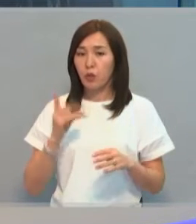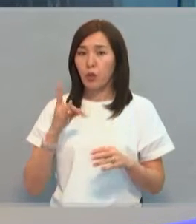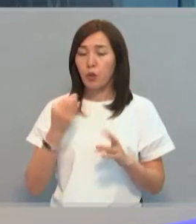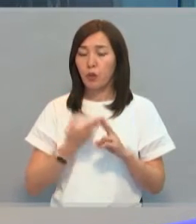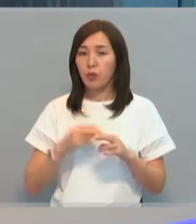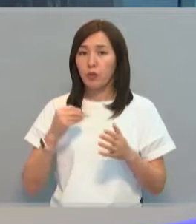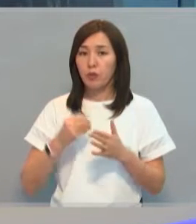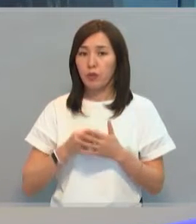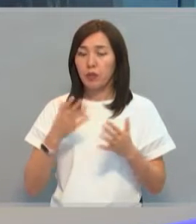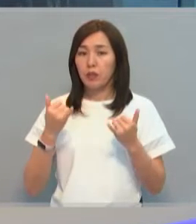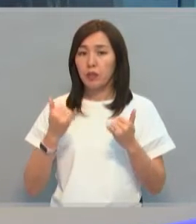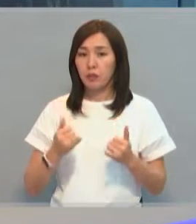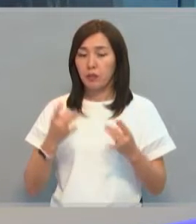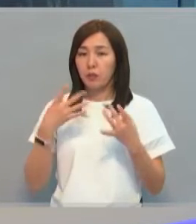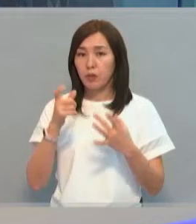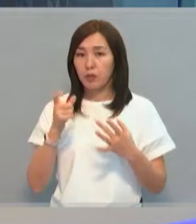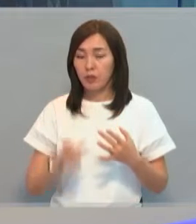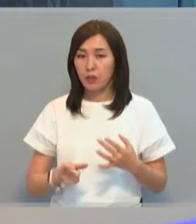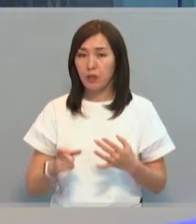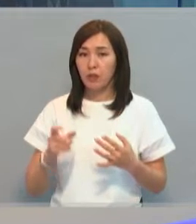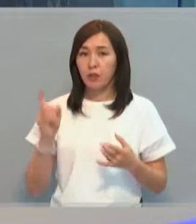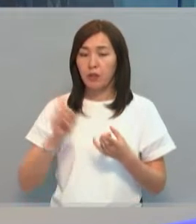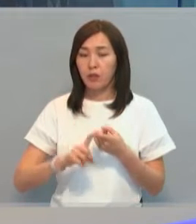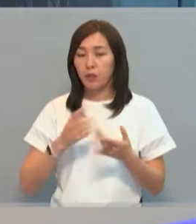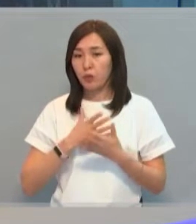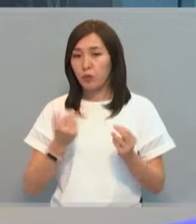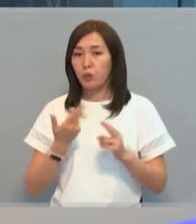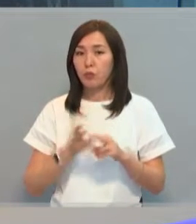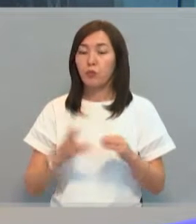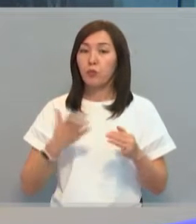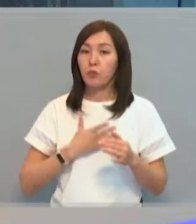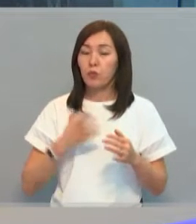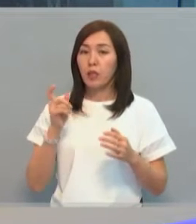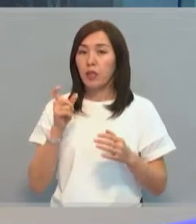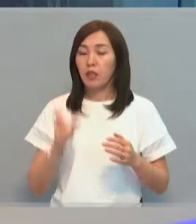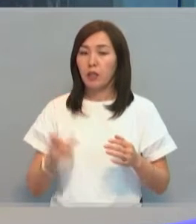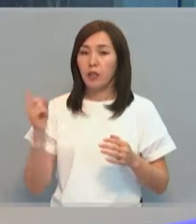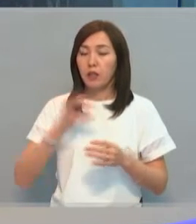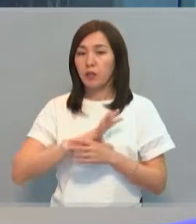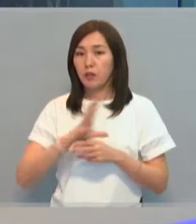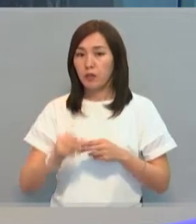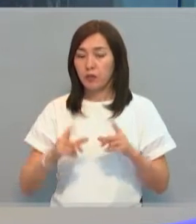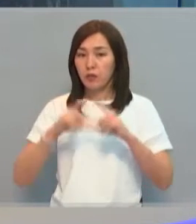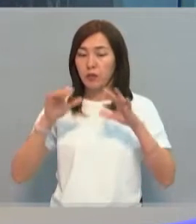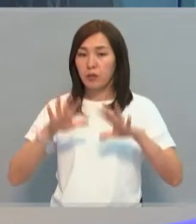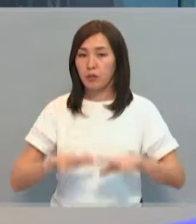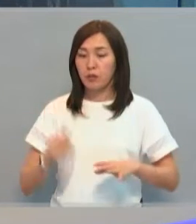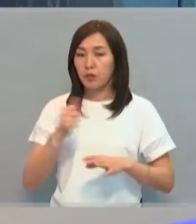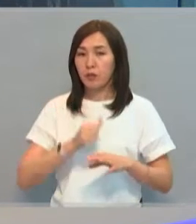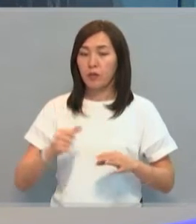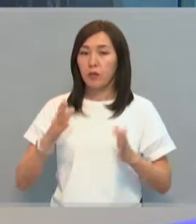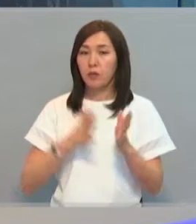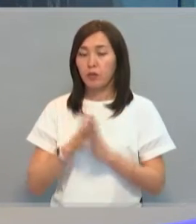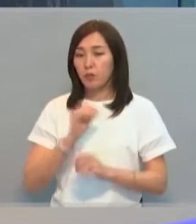бұл қымбаттаушылықтың әзірге қарапайым тұтынушыларға қатысы жоқ. Себебі біздегі жұртты жарықпен жарылқайтын мекемелер тариф